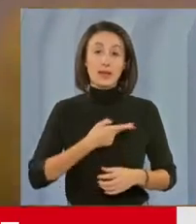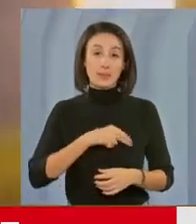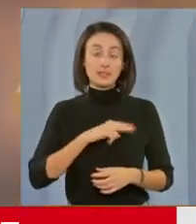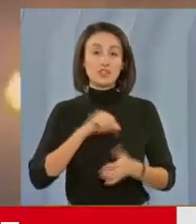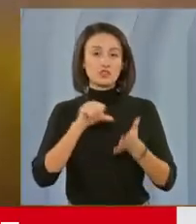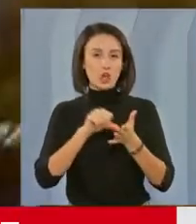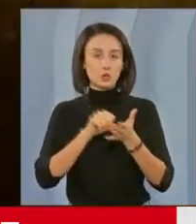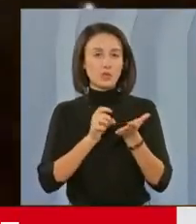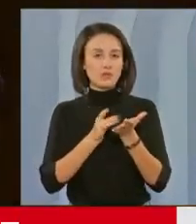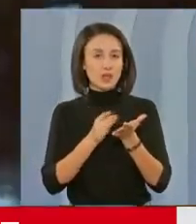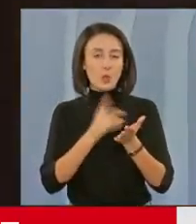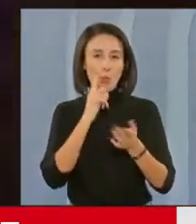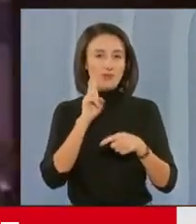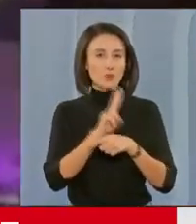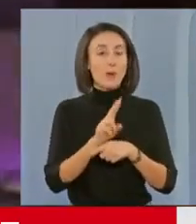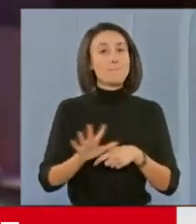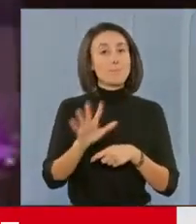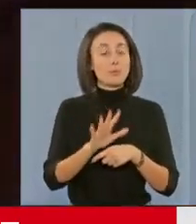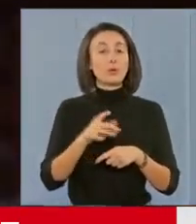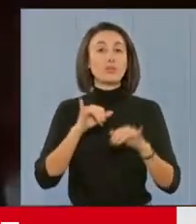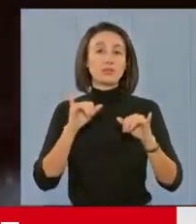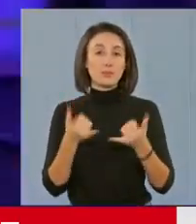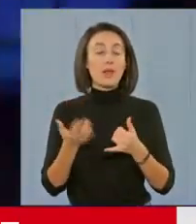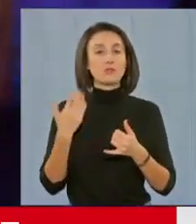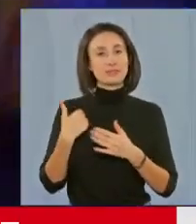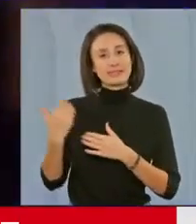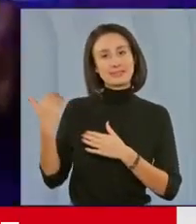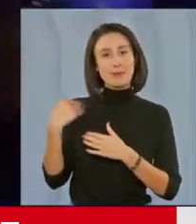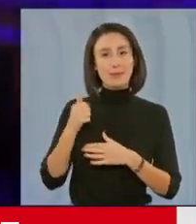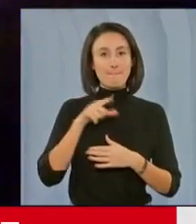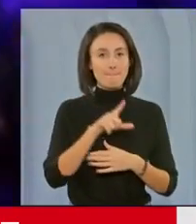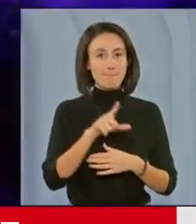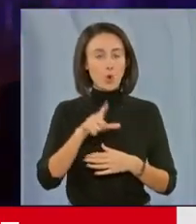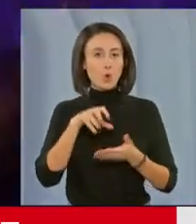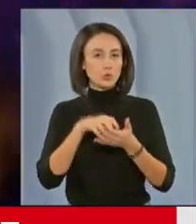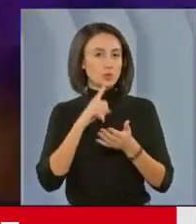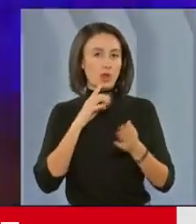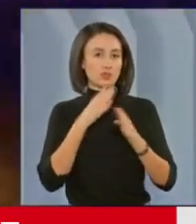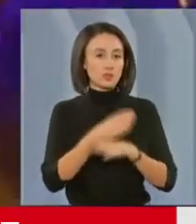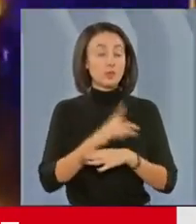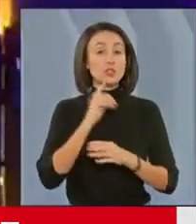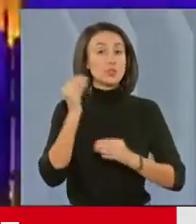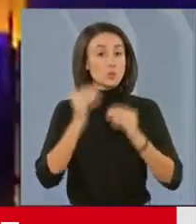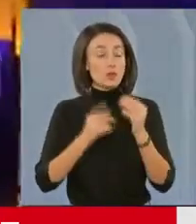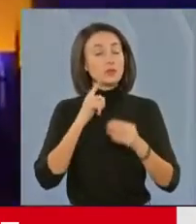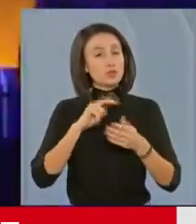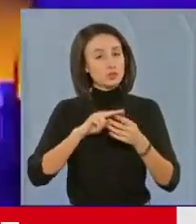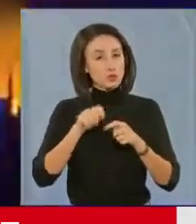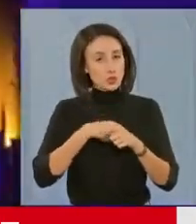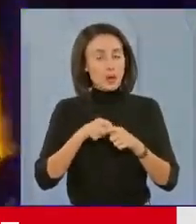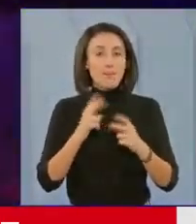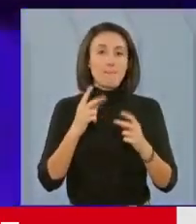Reprezentanții centrului comercial au asigurat publicul că incidentul s-a produs în spatele mall-ului într-o zonă neaccesibilă și că situația a fost gestionată într-un